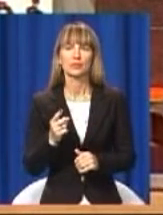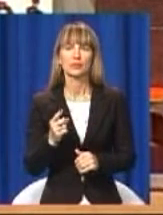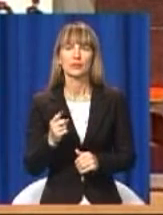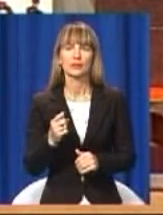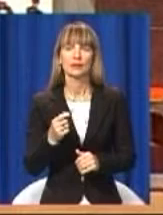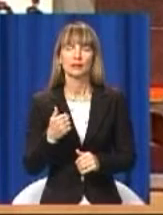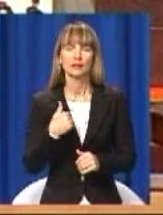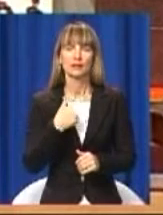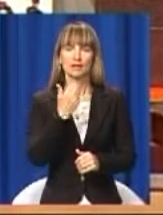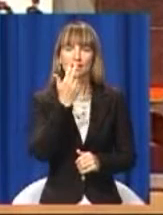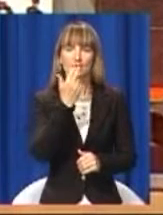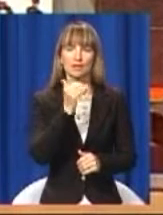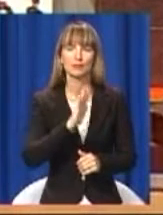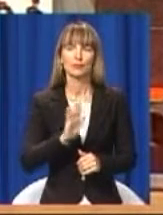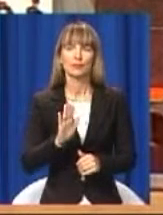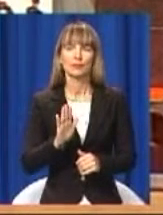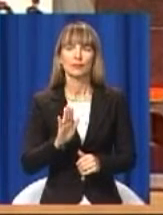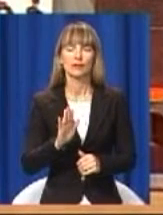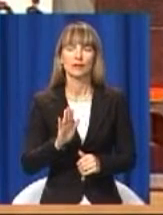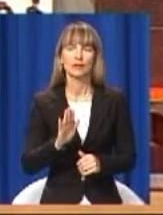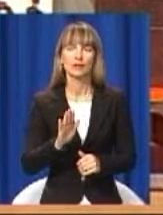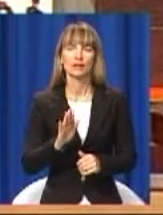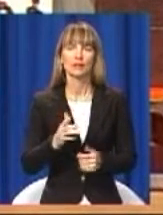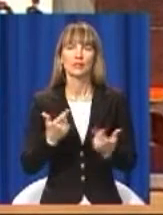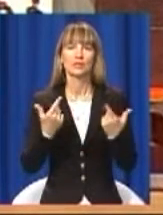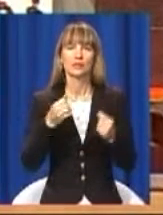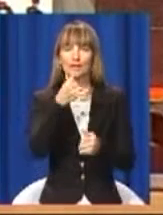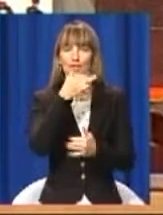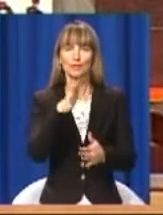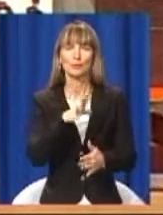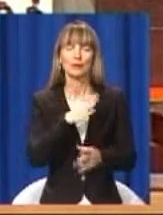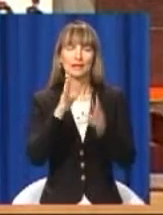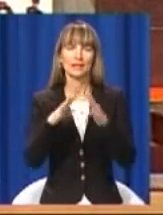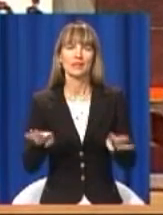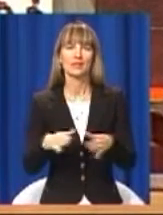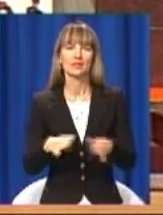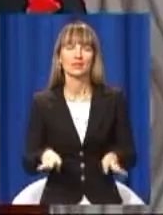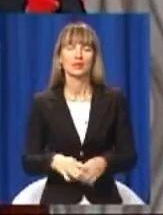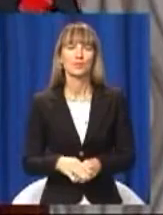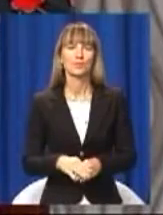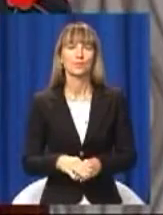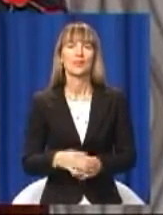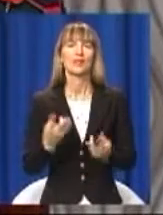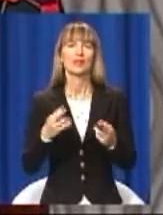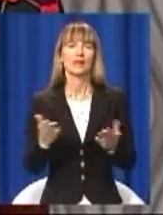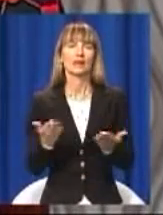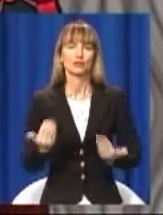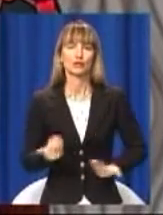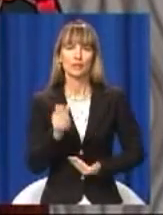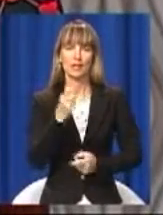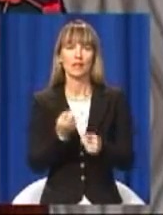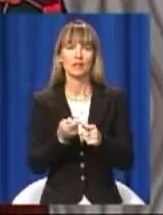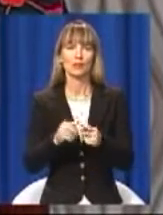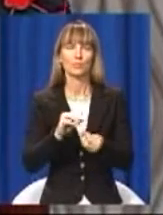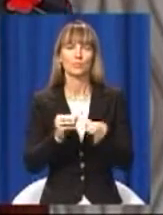не дуже привикла, що десь не може бути ялинок, але в Австралії це нормально. Ну, от бачиш, так, а для якихось жителів це проблема